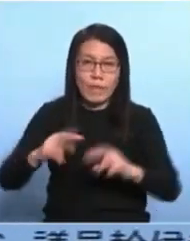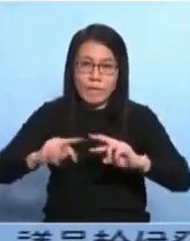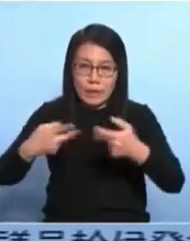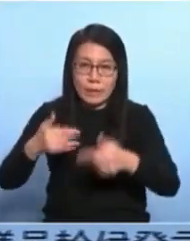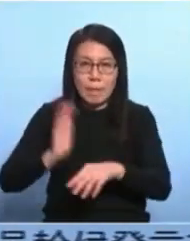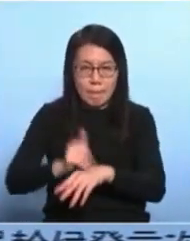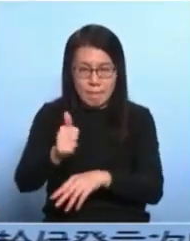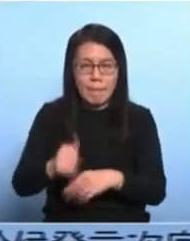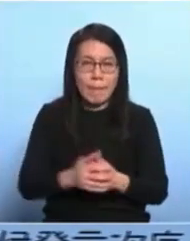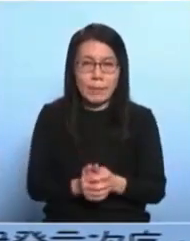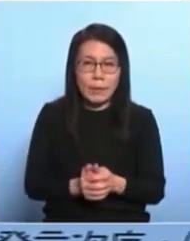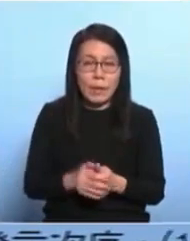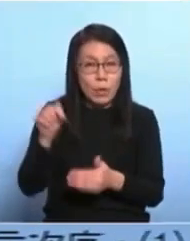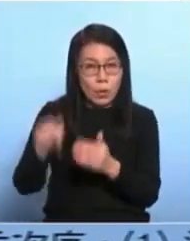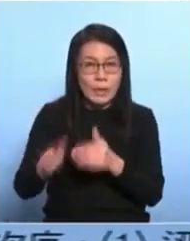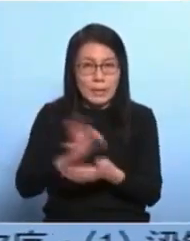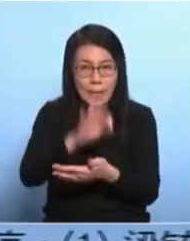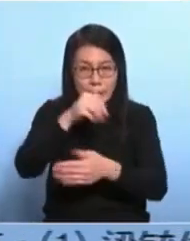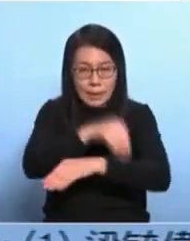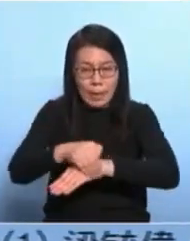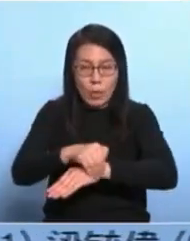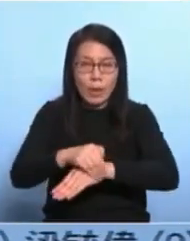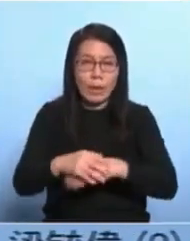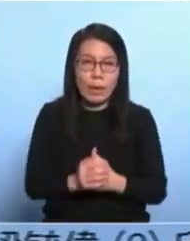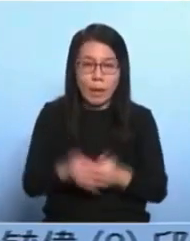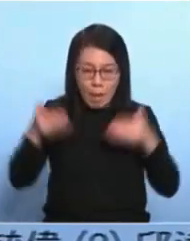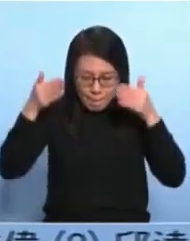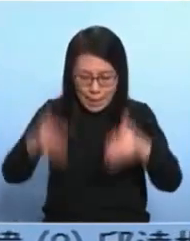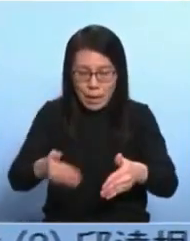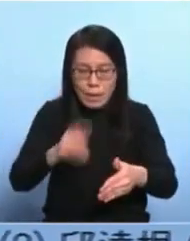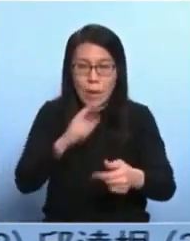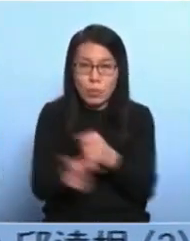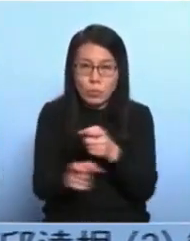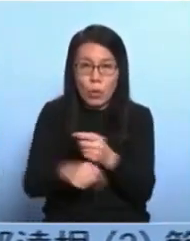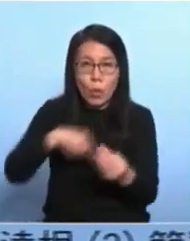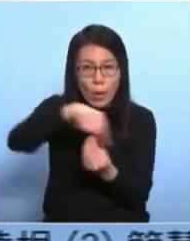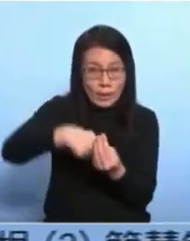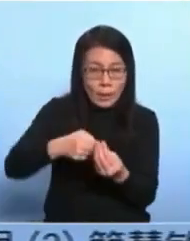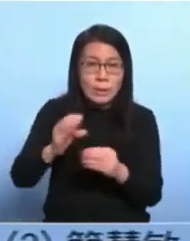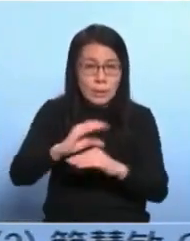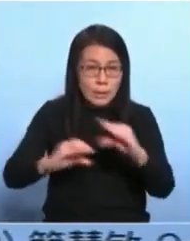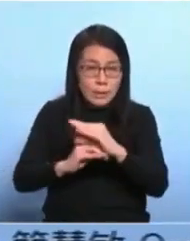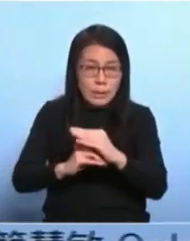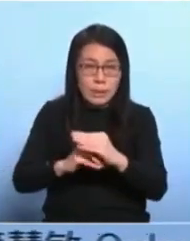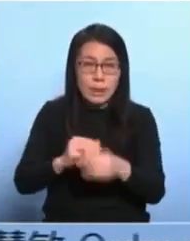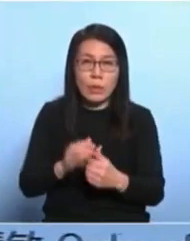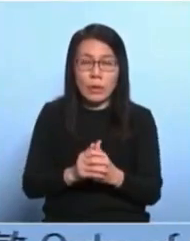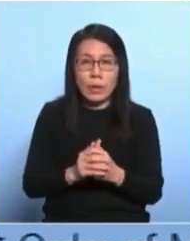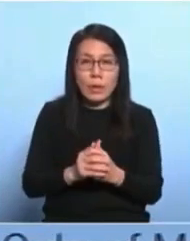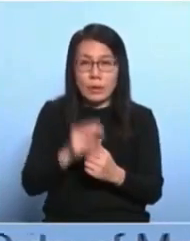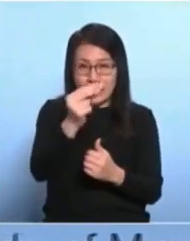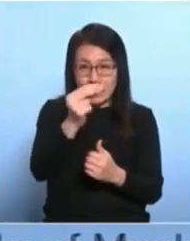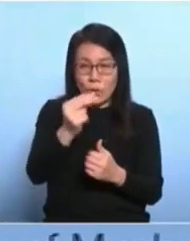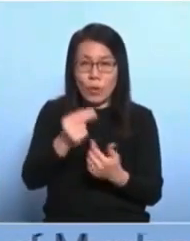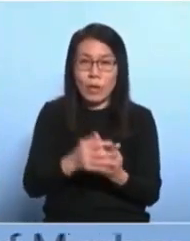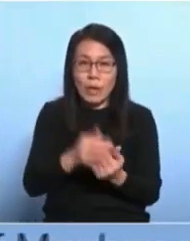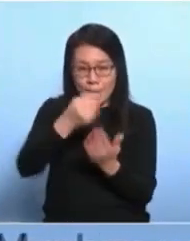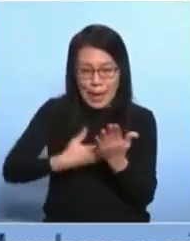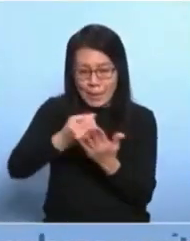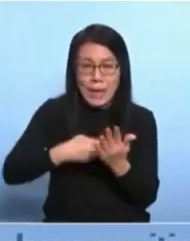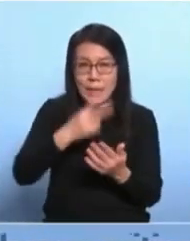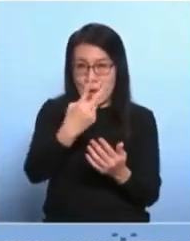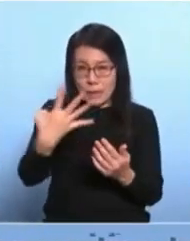優勢。其中三年計劃其實已經就聚焦營商環境建設提出了七大項24條具體的措